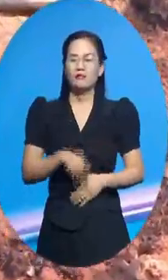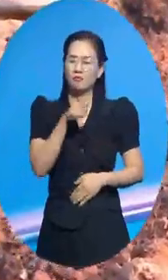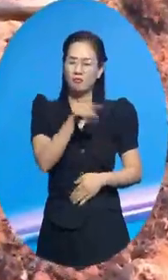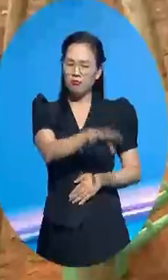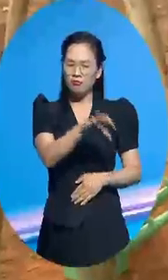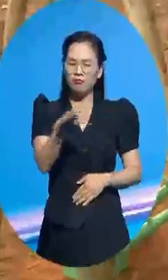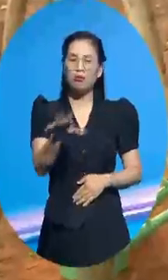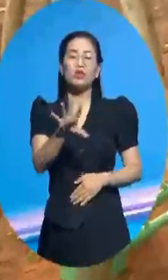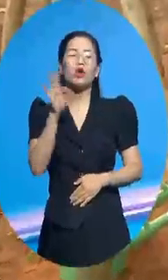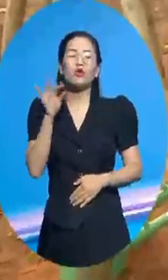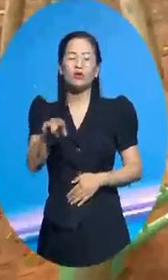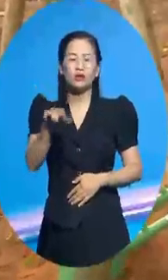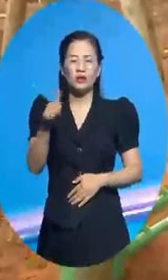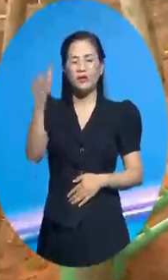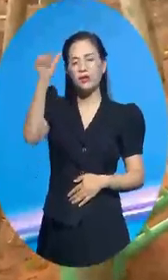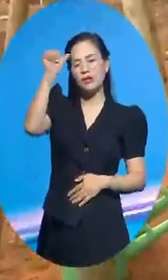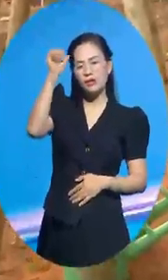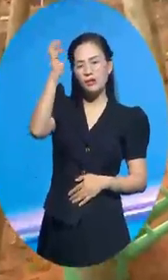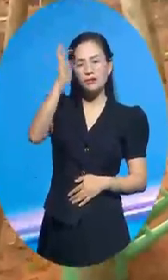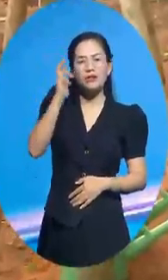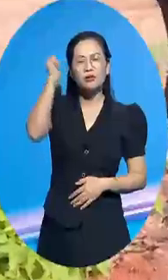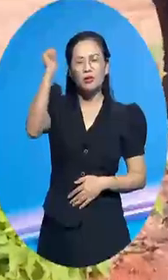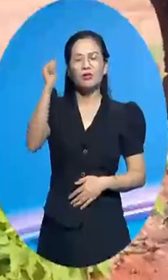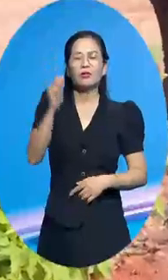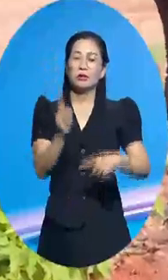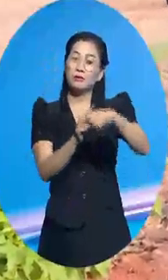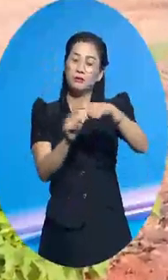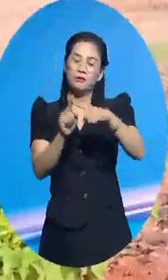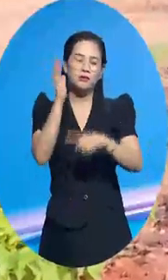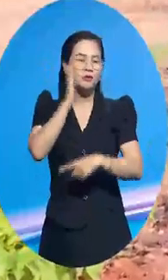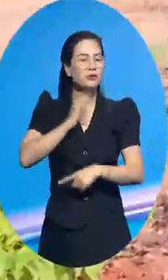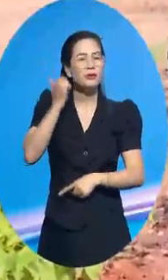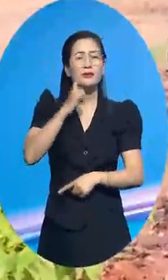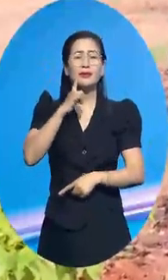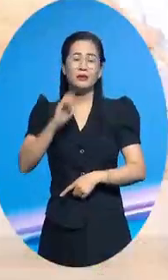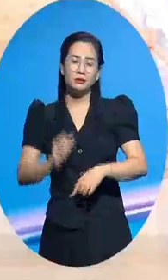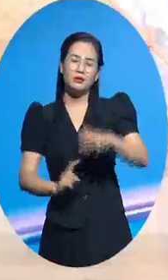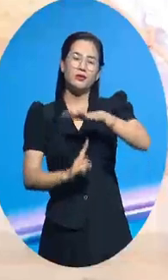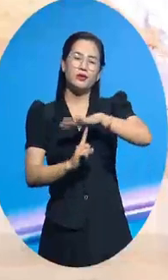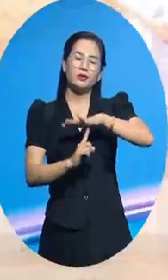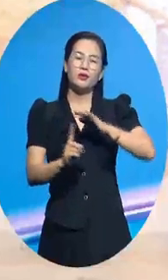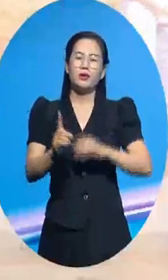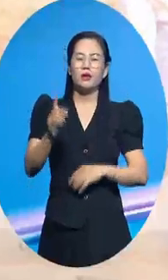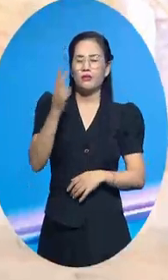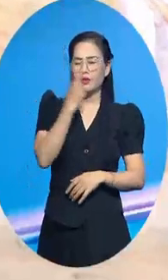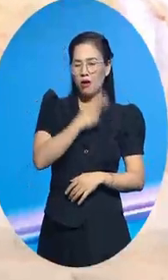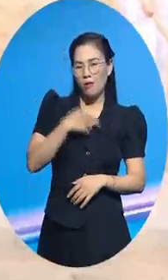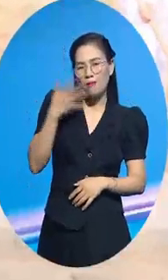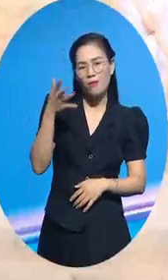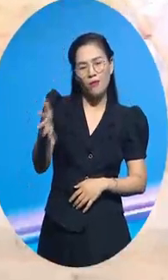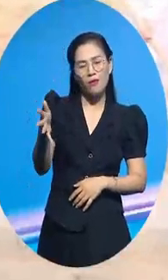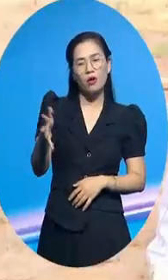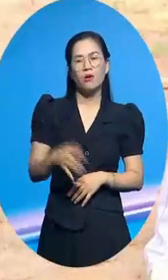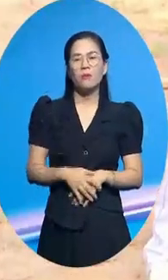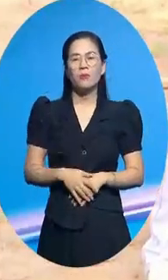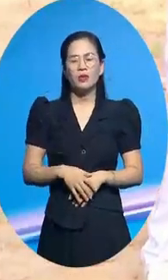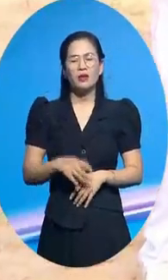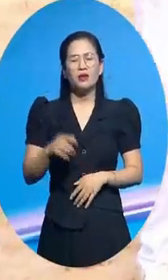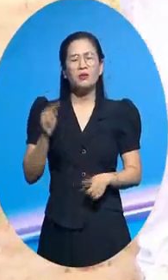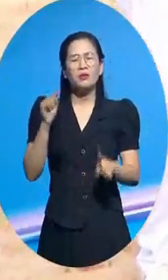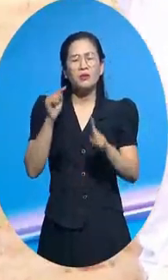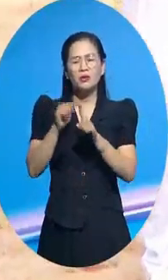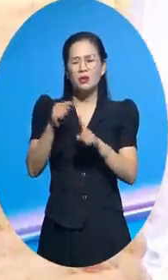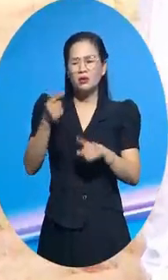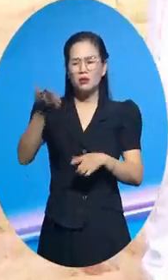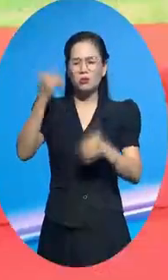ý nghĩa hết sức quan trọng, bởi đây là nơi tôn vinh các giá trị tốt đẹp về lịch sử văn hóa của dân tộc, nhắc nhở các thế hệ ghi nhớ công ơn các